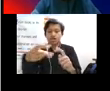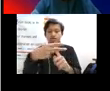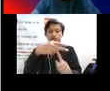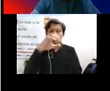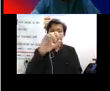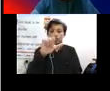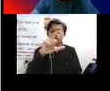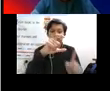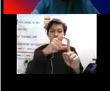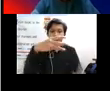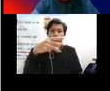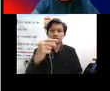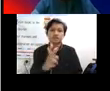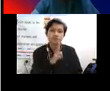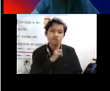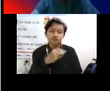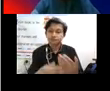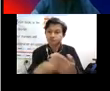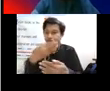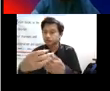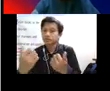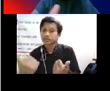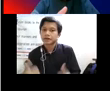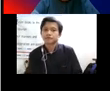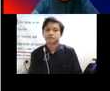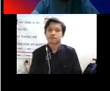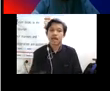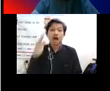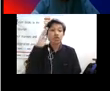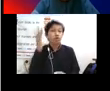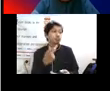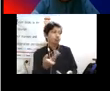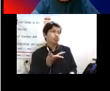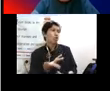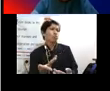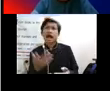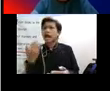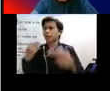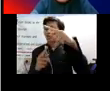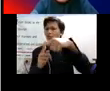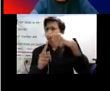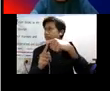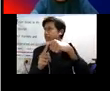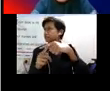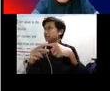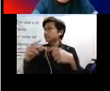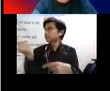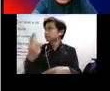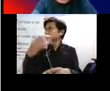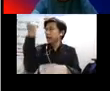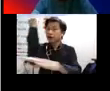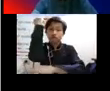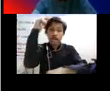membuat sedang mengerjakan skripsi kita juga sedang membuat makalah Nah untuk memilah-milah referensi tersebut kita bisa gunakan